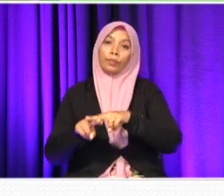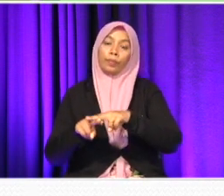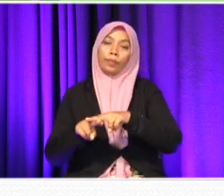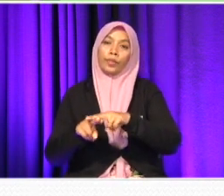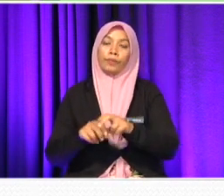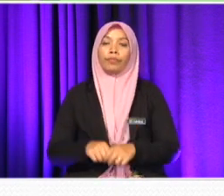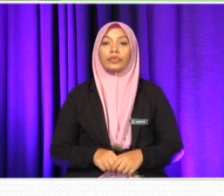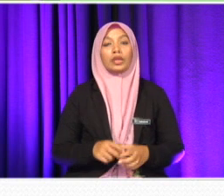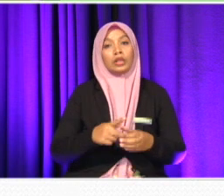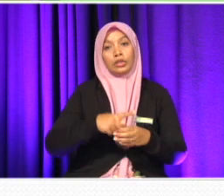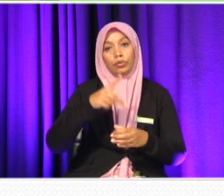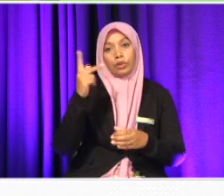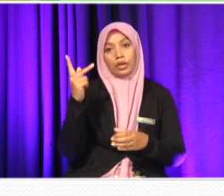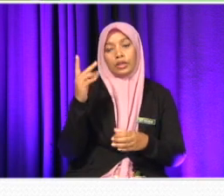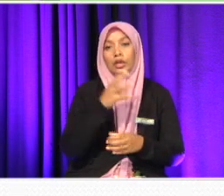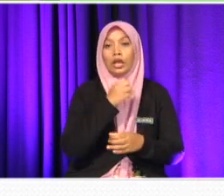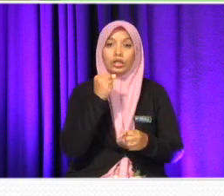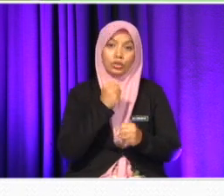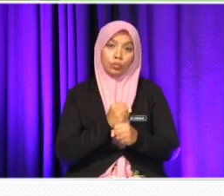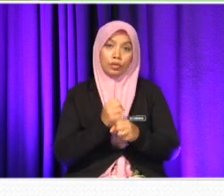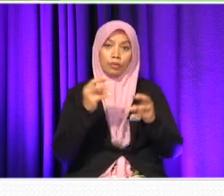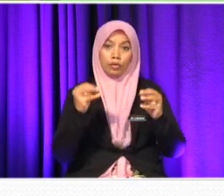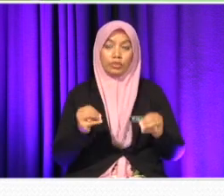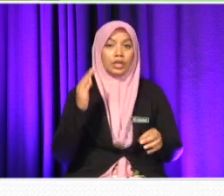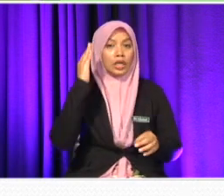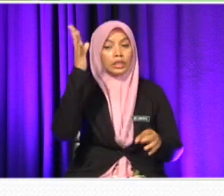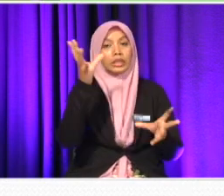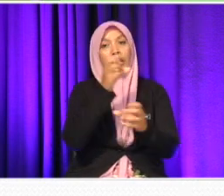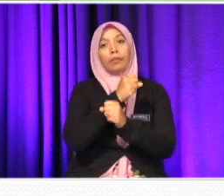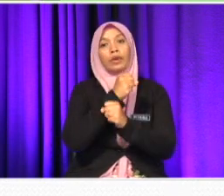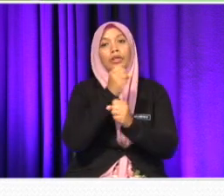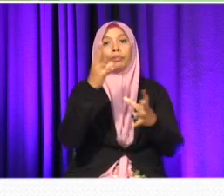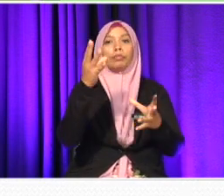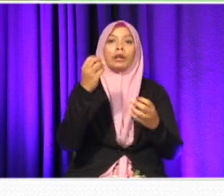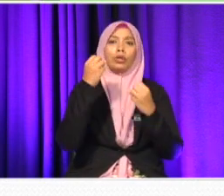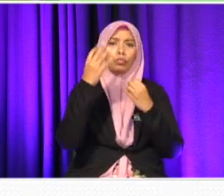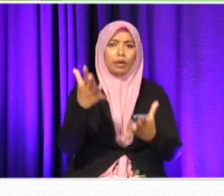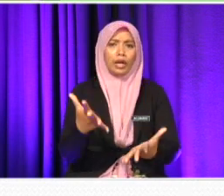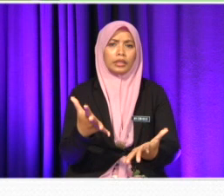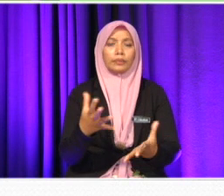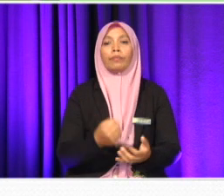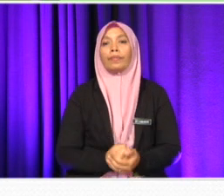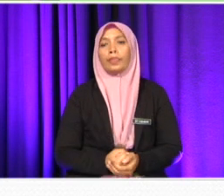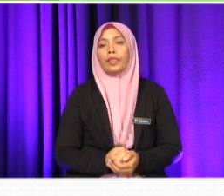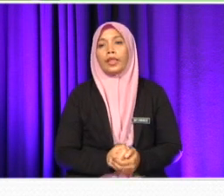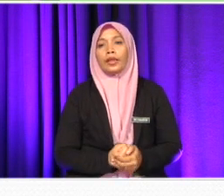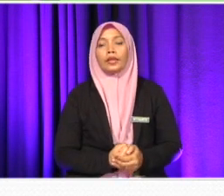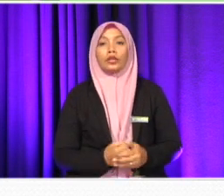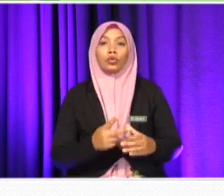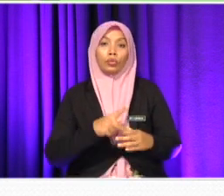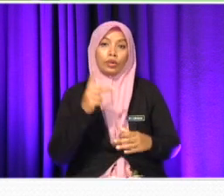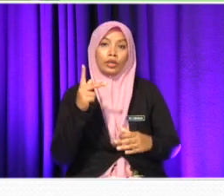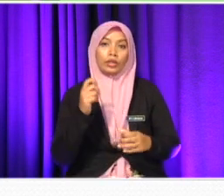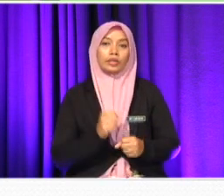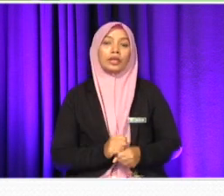pengeluaran pemerintahan sebuah manusia akan mendapatkan maklumat tentang keperluan pekerja oleh jabatan pengeluaran dan